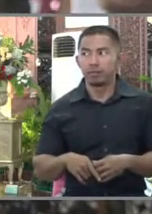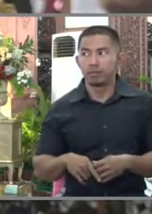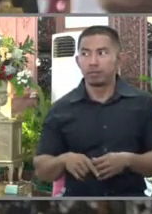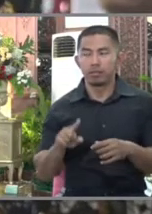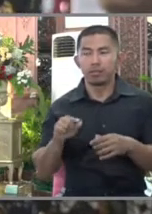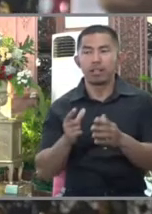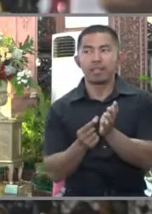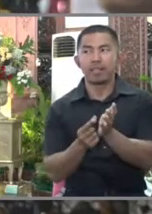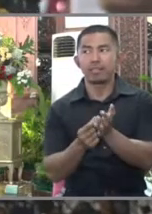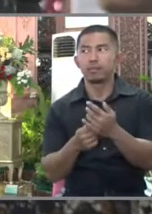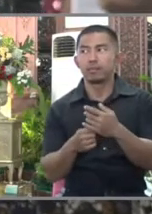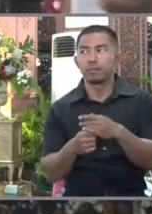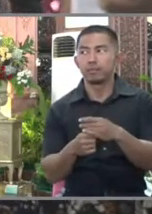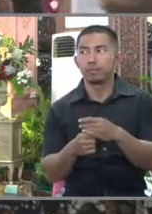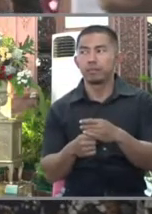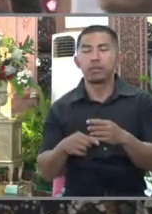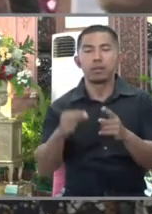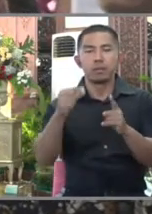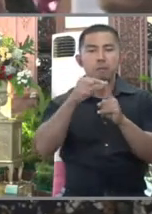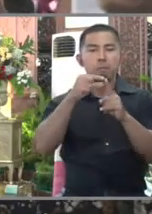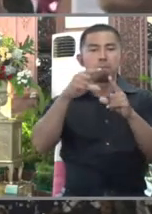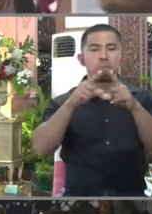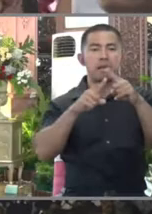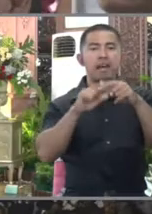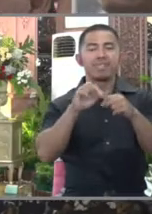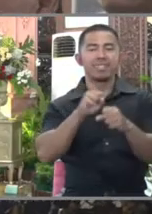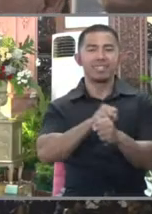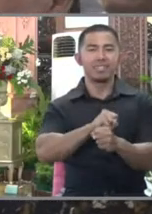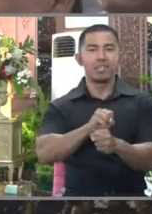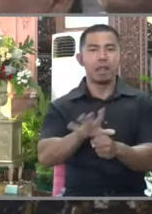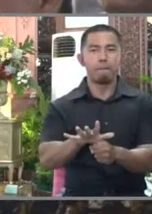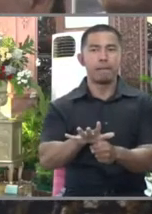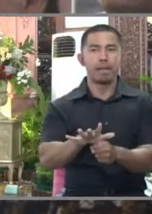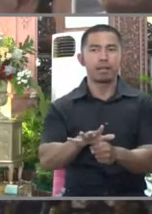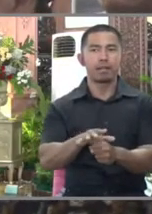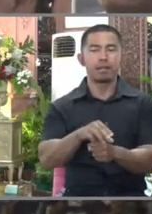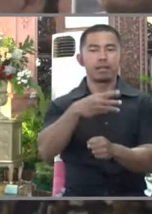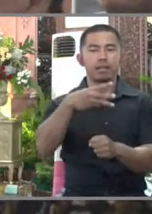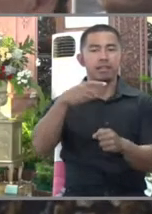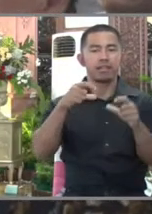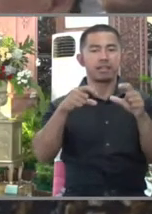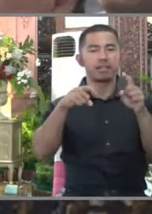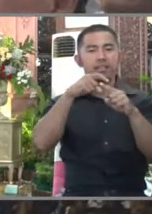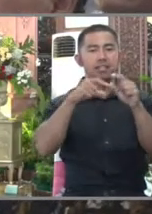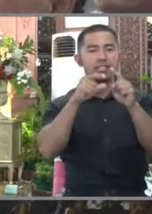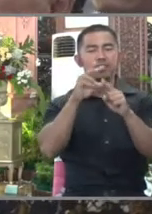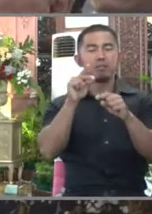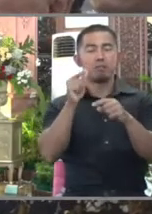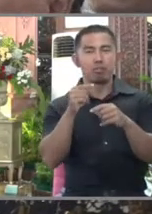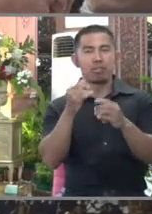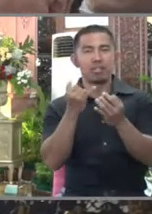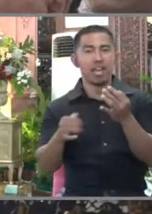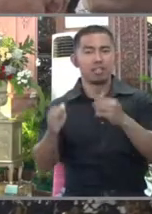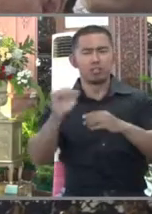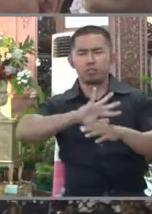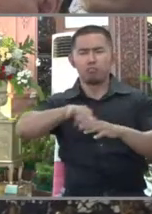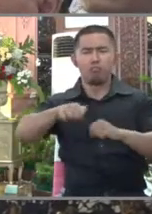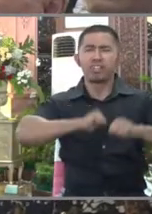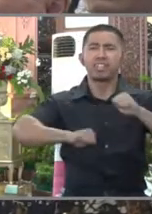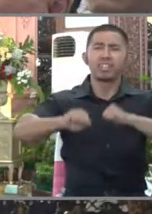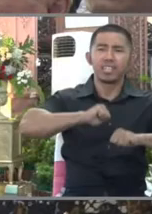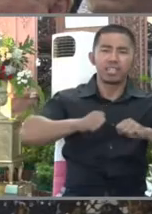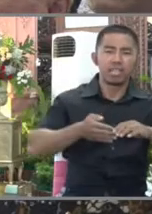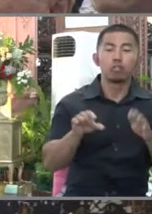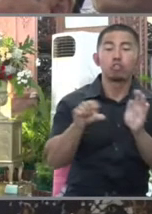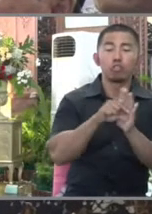tadi juga Pak, Pati tadi merasakan dampak eksternalitas dari mata rantai aktivitas ekonomi. Jalannya